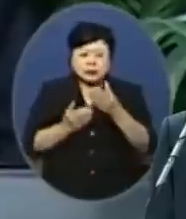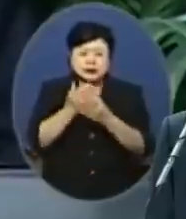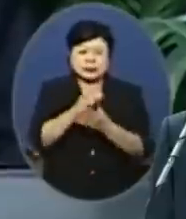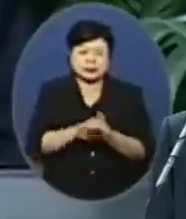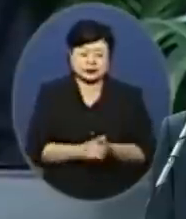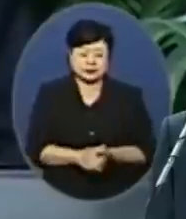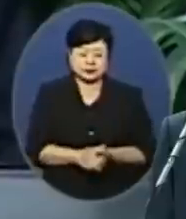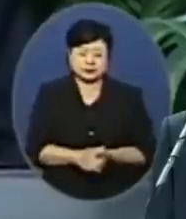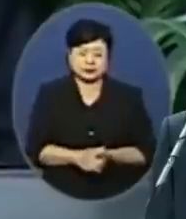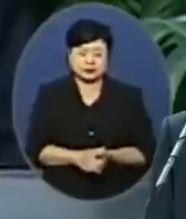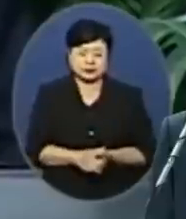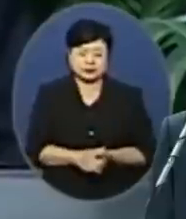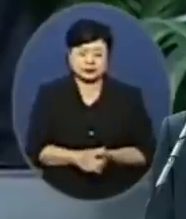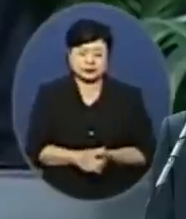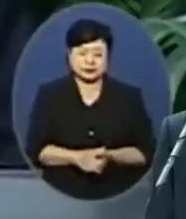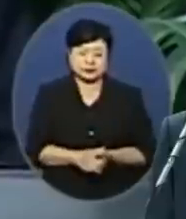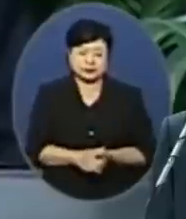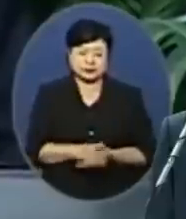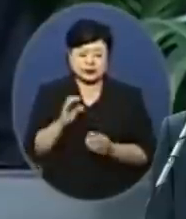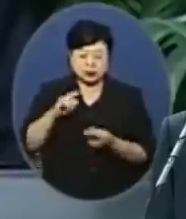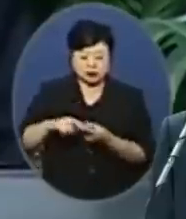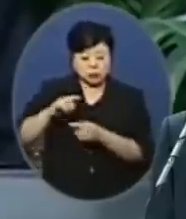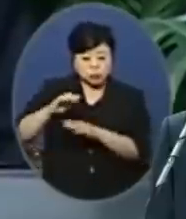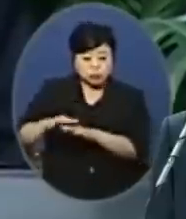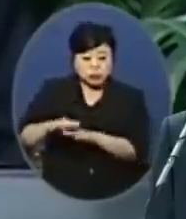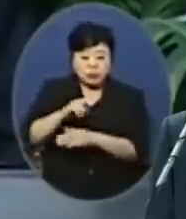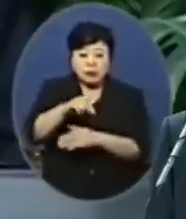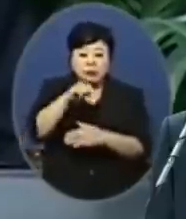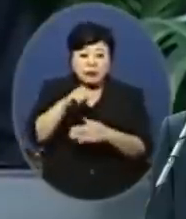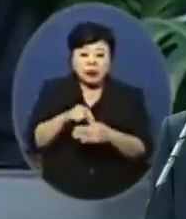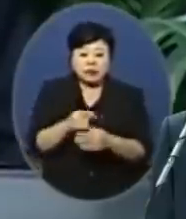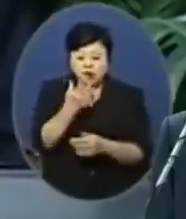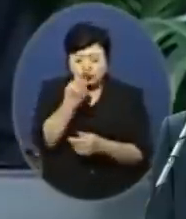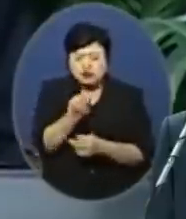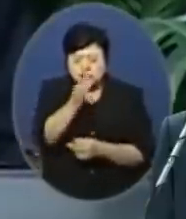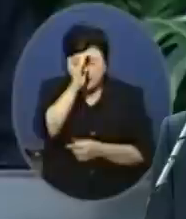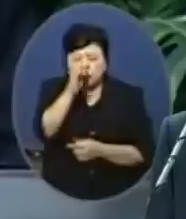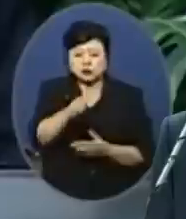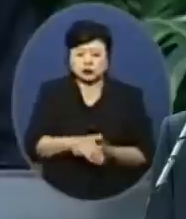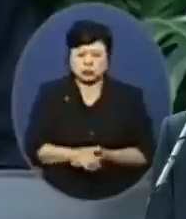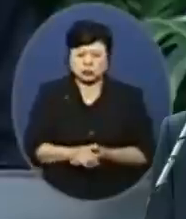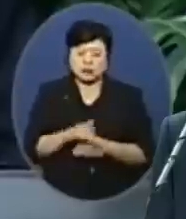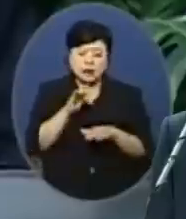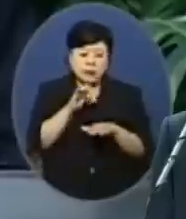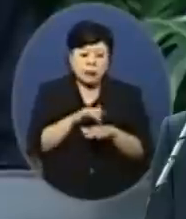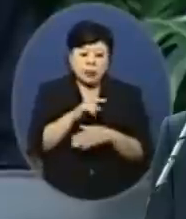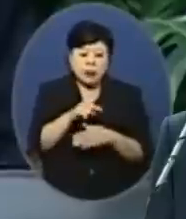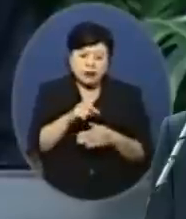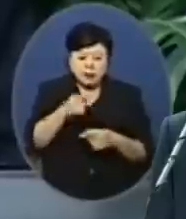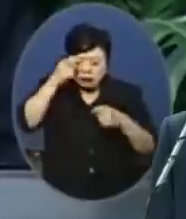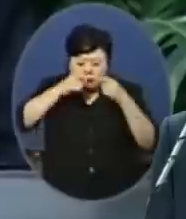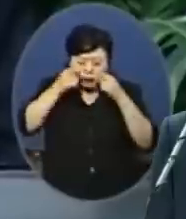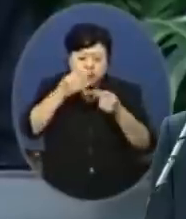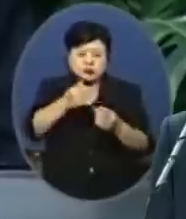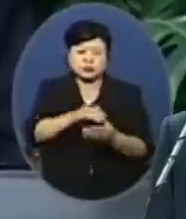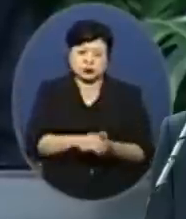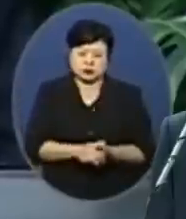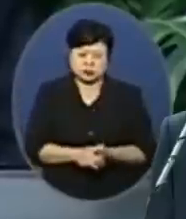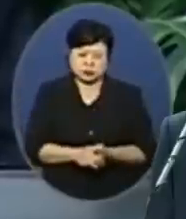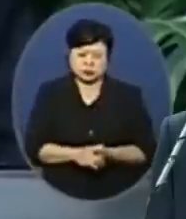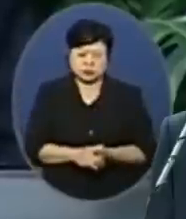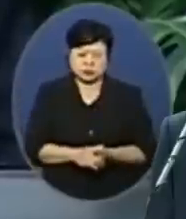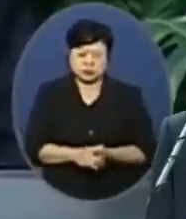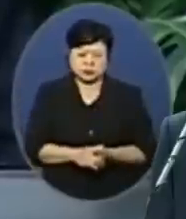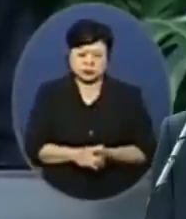것입니다. 그것을 가만 내버려 두면 마음속에 우울증을 가져오는 것입니다. 마귀가 마음의 슬픔을 가져오면